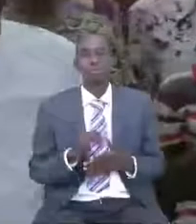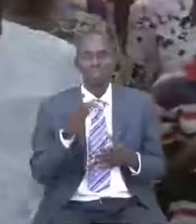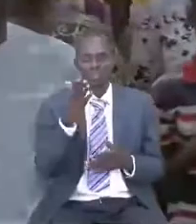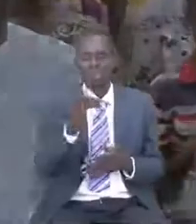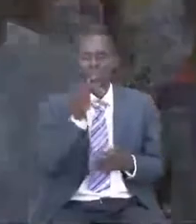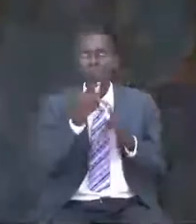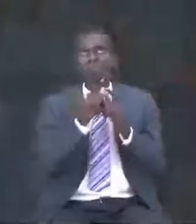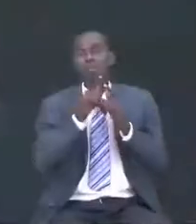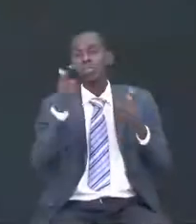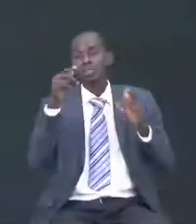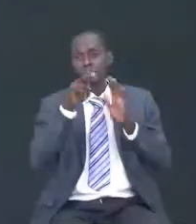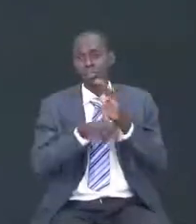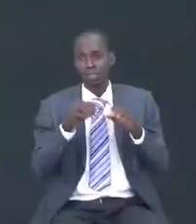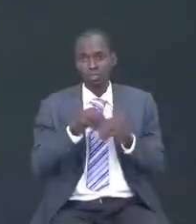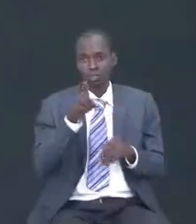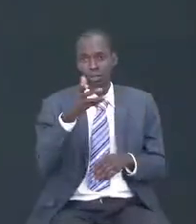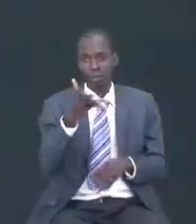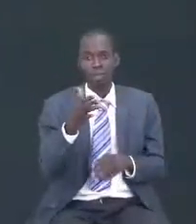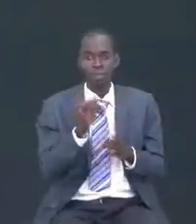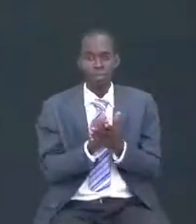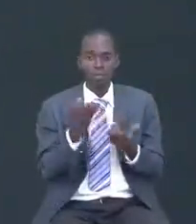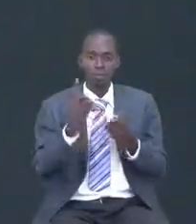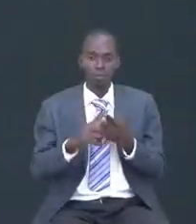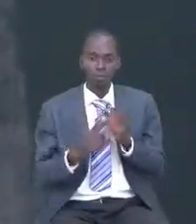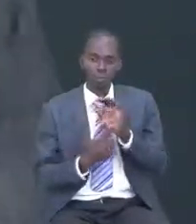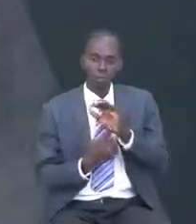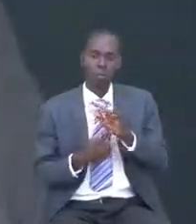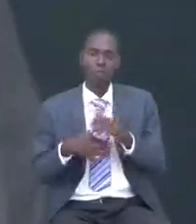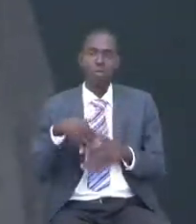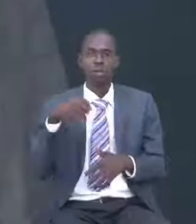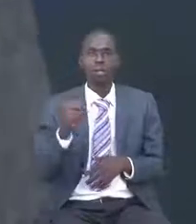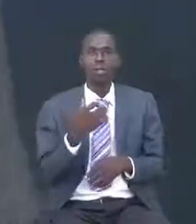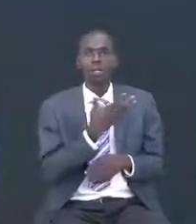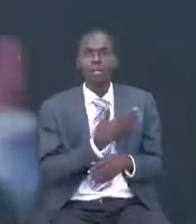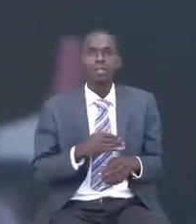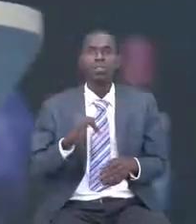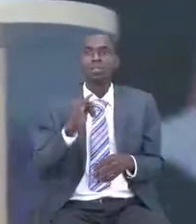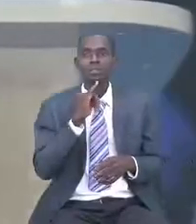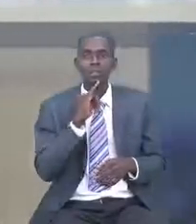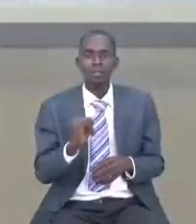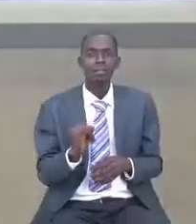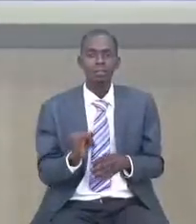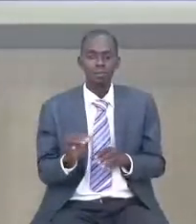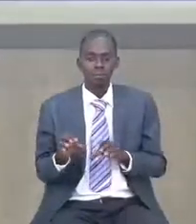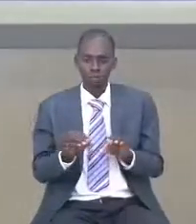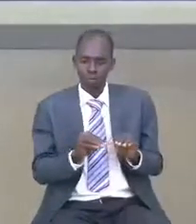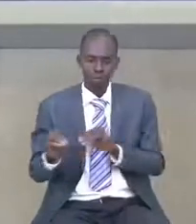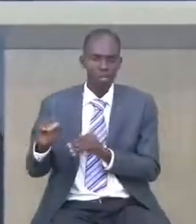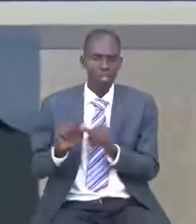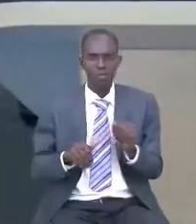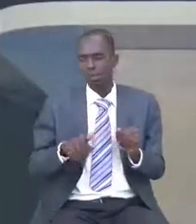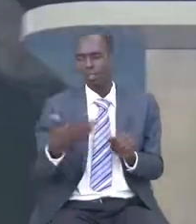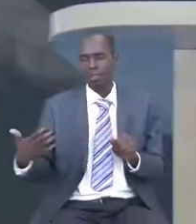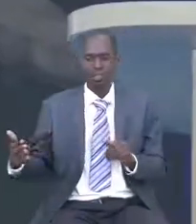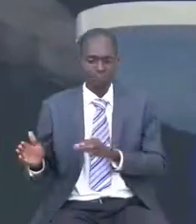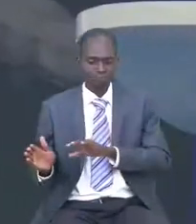dedans qui veut sortir. Et il pousse, il met tout de côté et il dit,